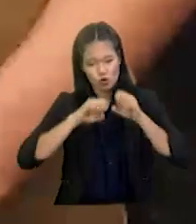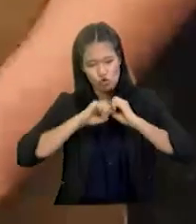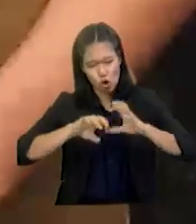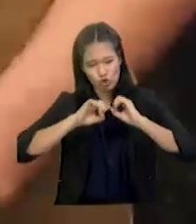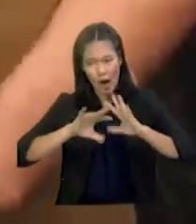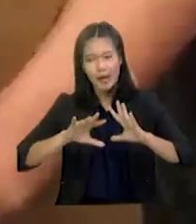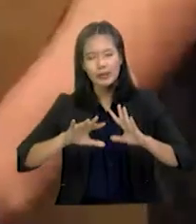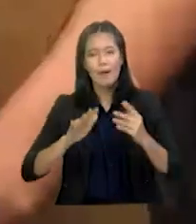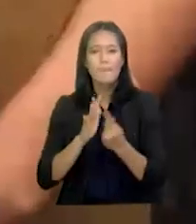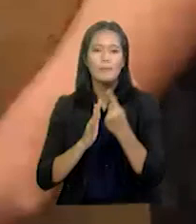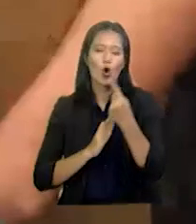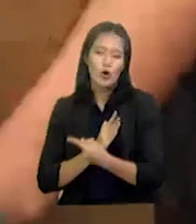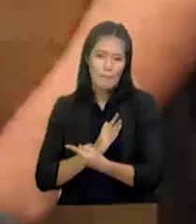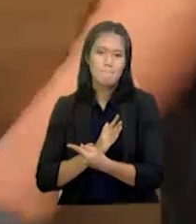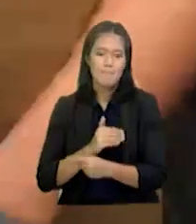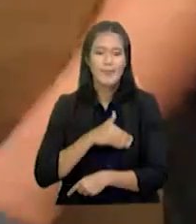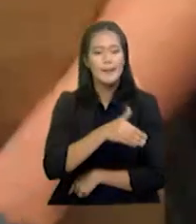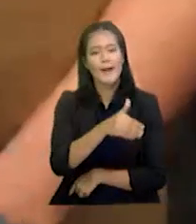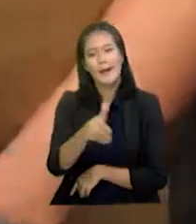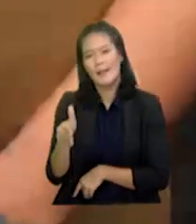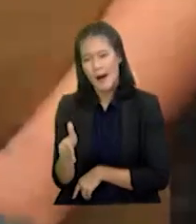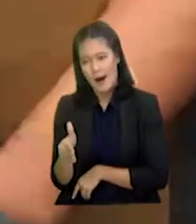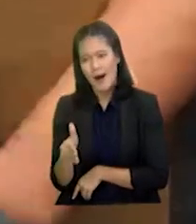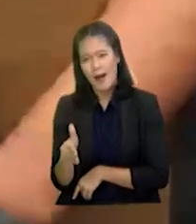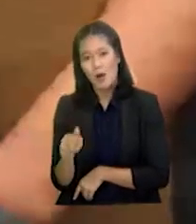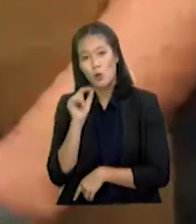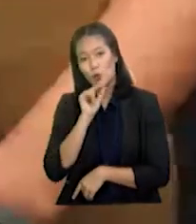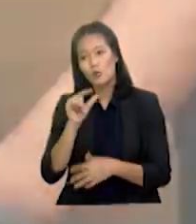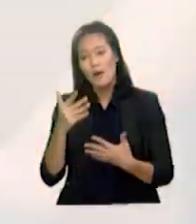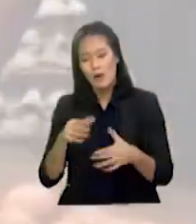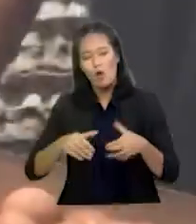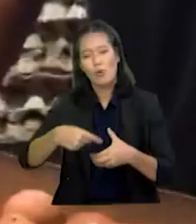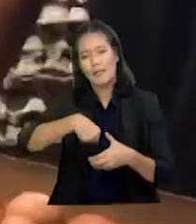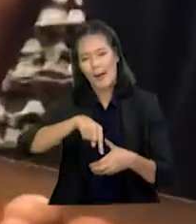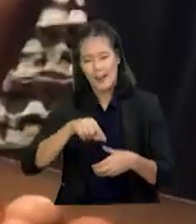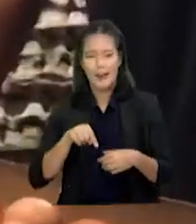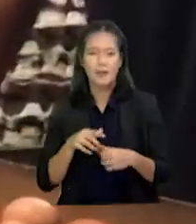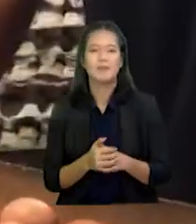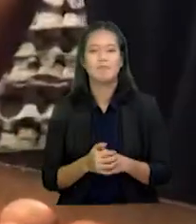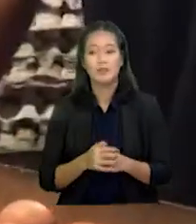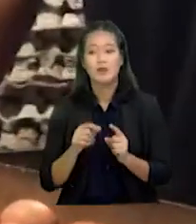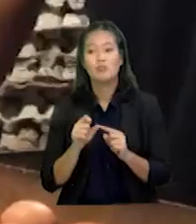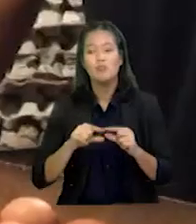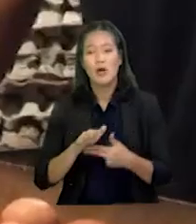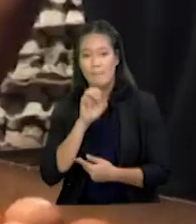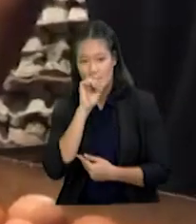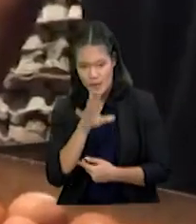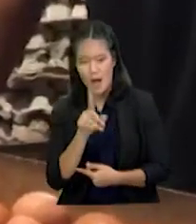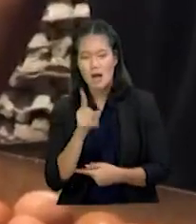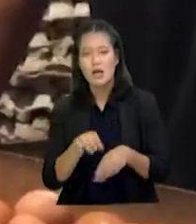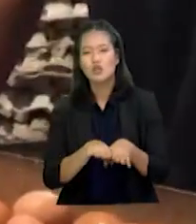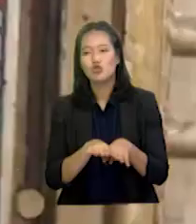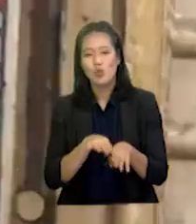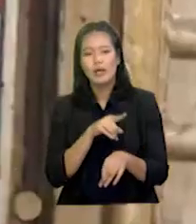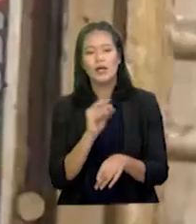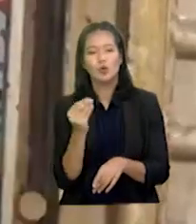mensosialisasikan semua program ke lapangan dan ditujukan untuk internal. Puan juga mengatakan sesuai instruksi